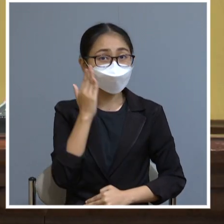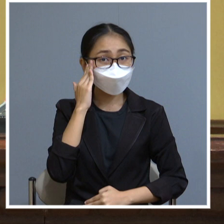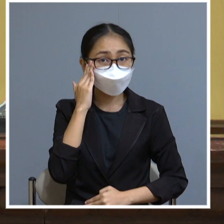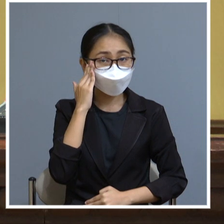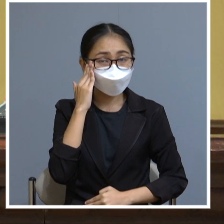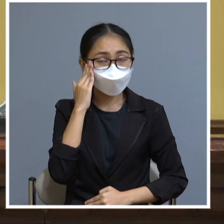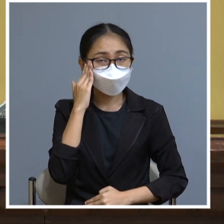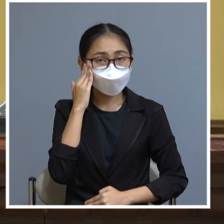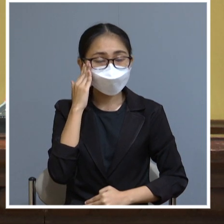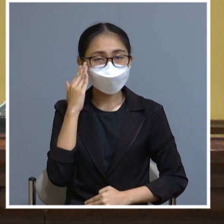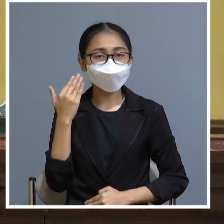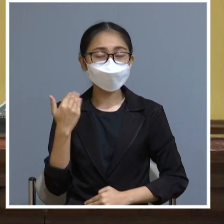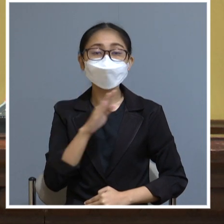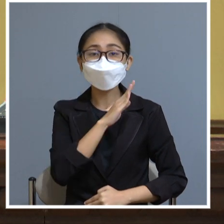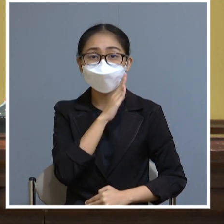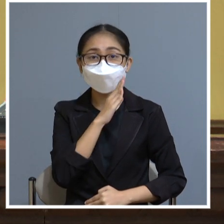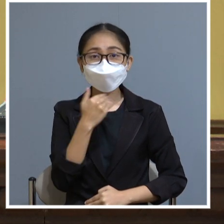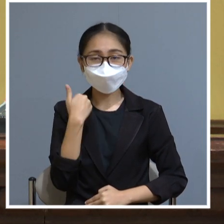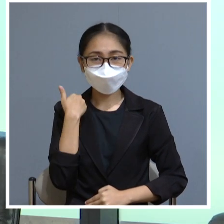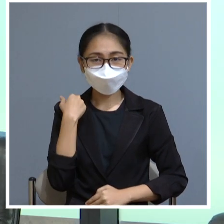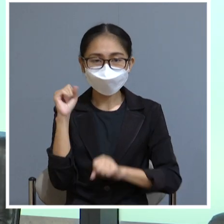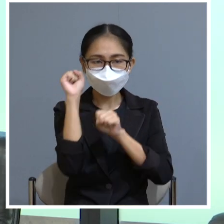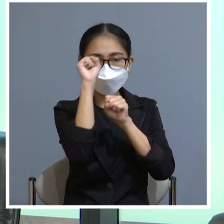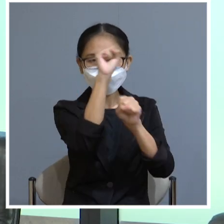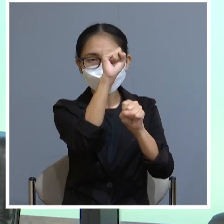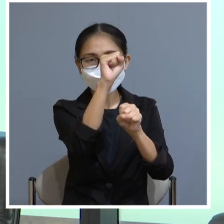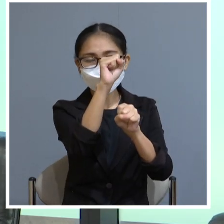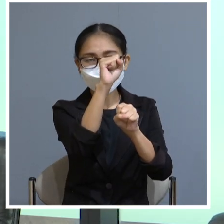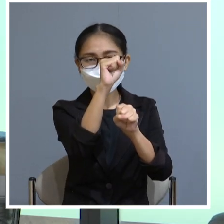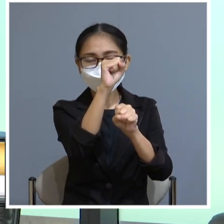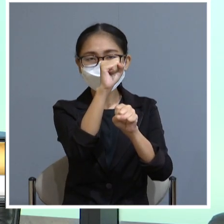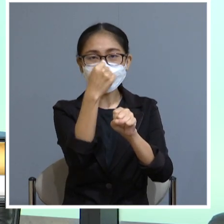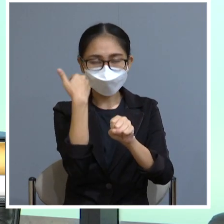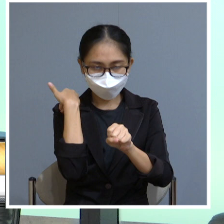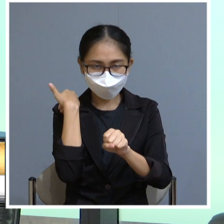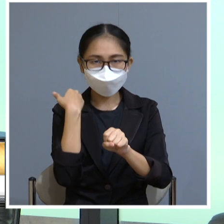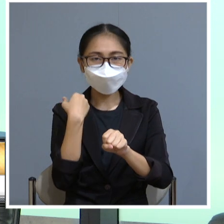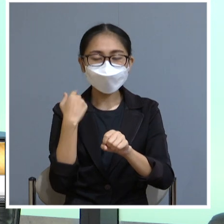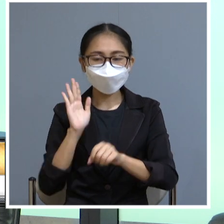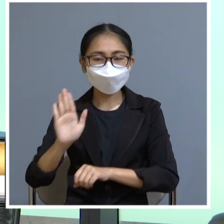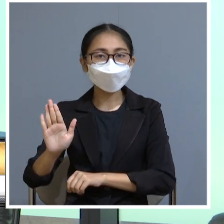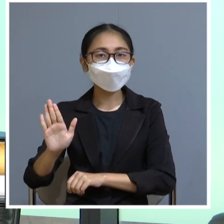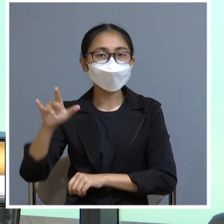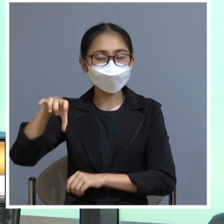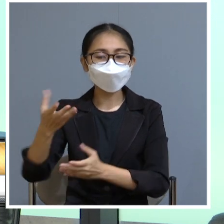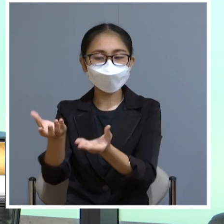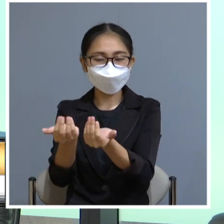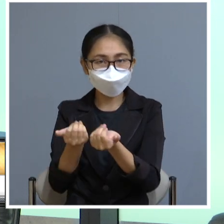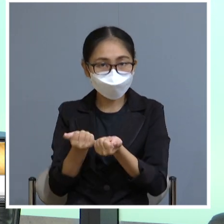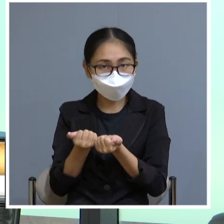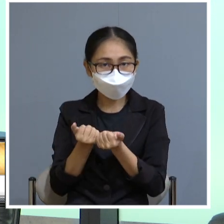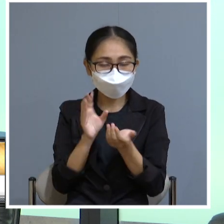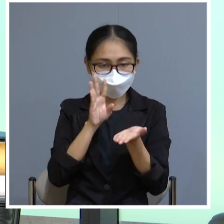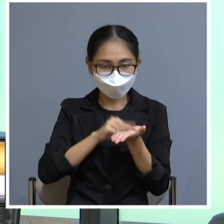เพแล้วจะมีการข้น blacklistกในneeารโรดสอบเดี๋ยผมขออนิ่อตัเป็การบ้าน Ouais